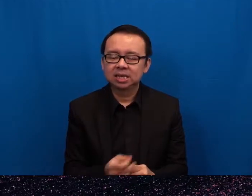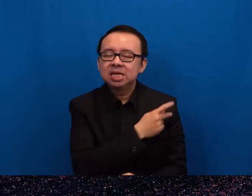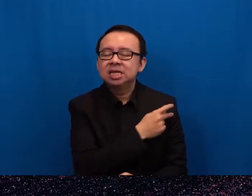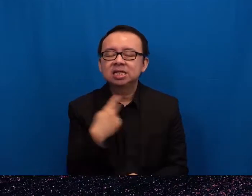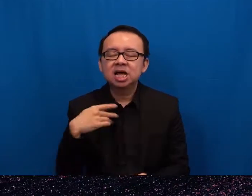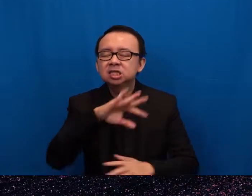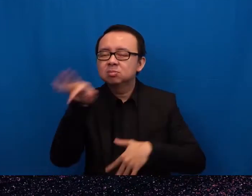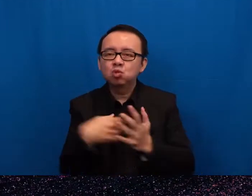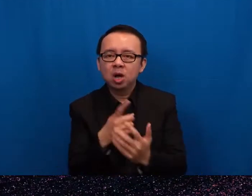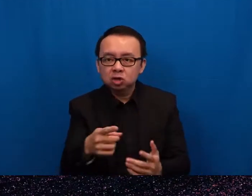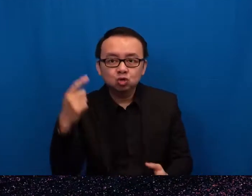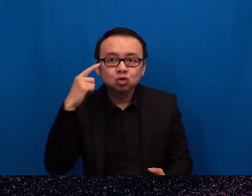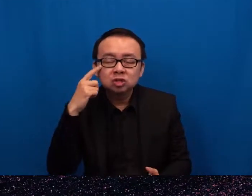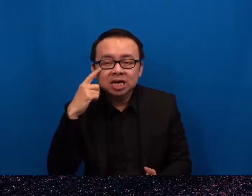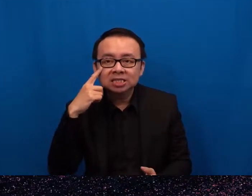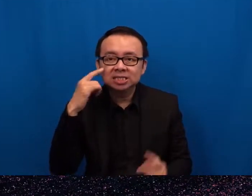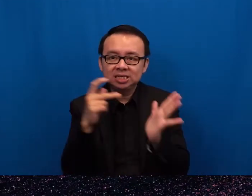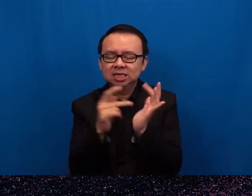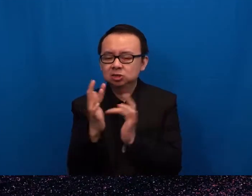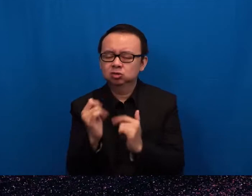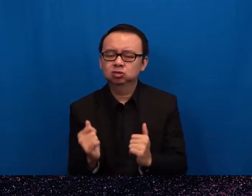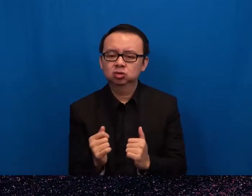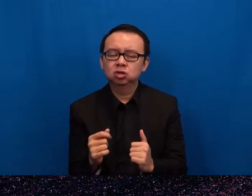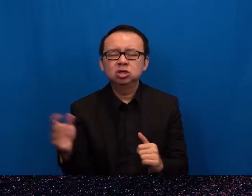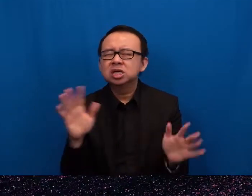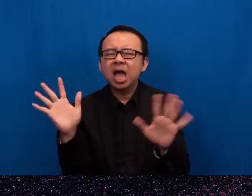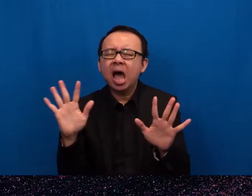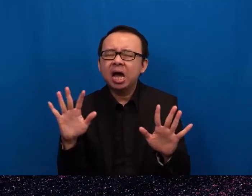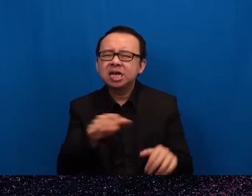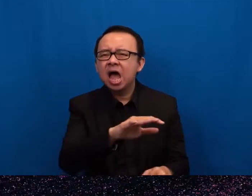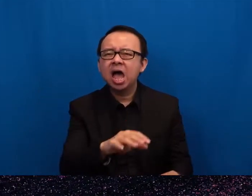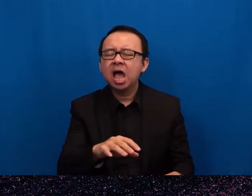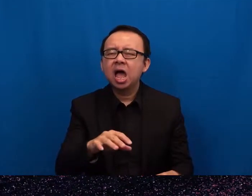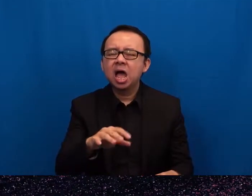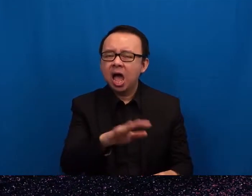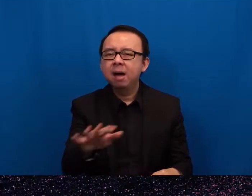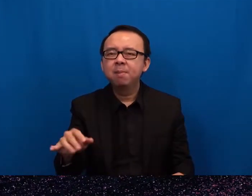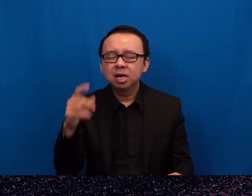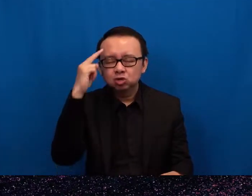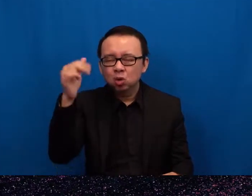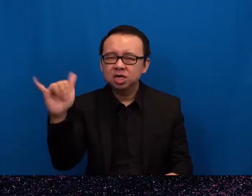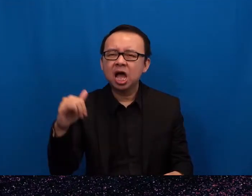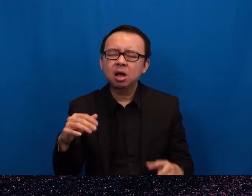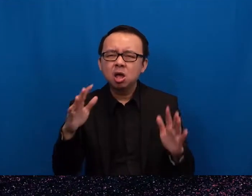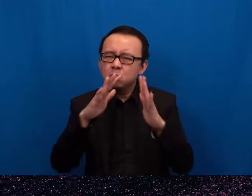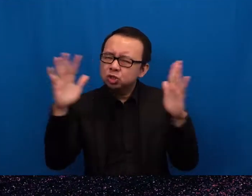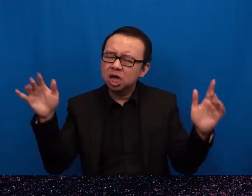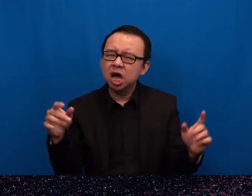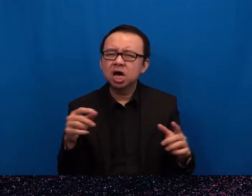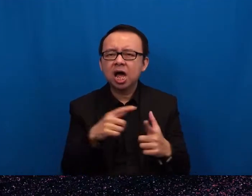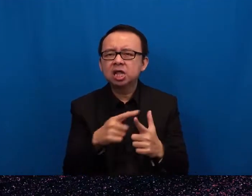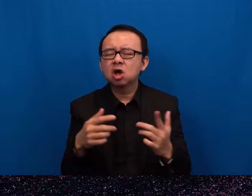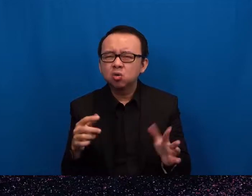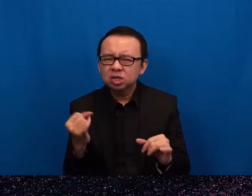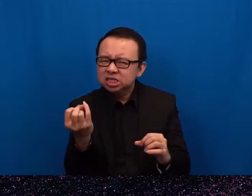Yesus. Nggak ada yang namanya hamba Tuhan besar, hamba Tuhan kecil. Hamba Tuhan ya hamba Tuhan hanya melakukan kehendak Tuhan. Dan Tuhan menghendaki